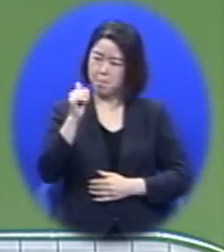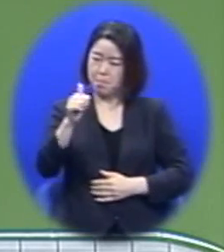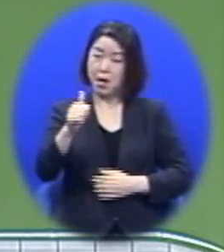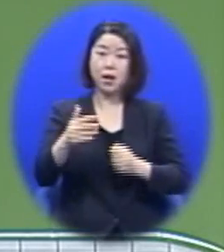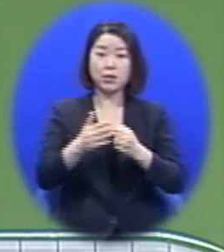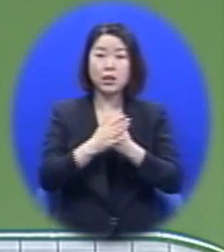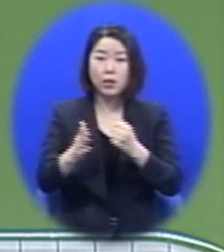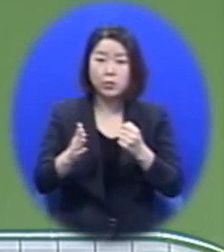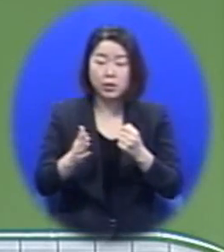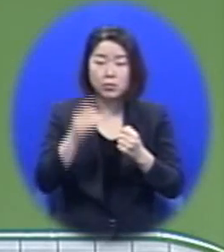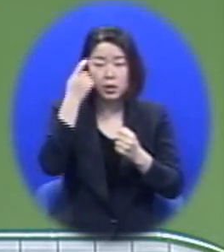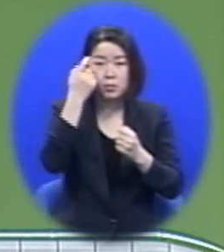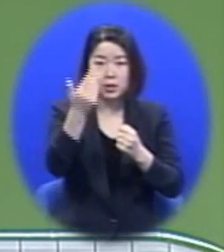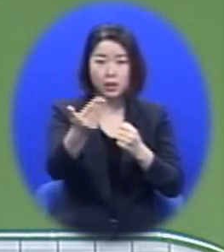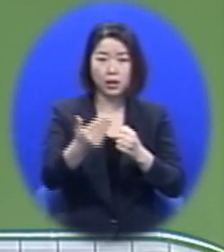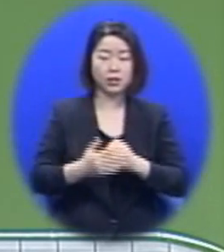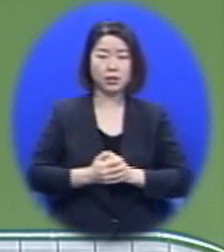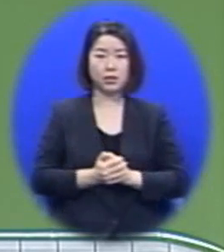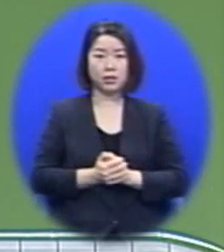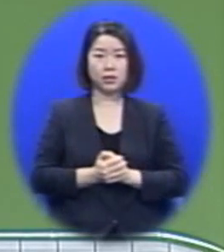사람이기 때문에 그런 것입니까?